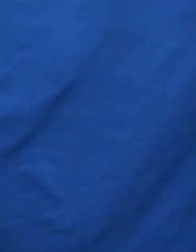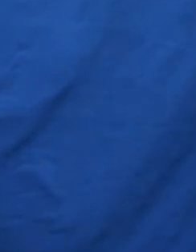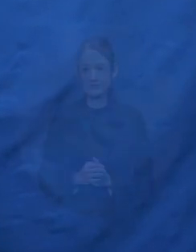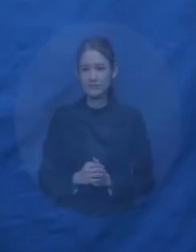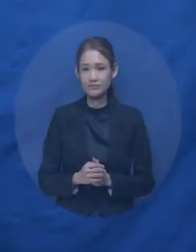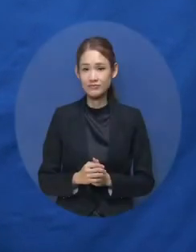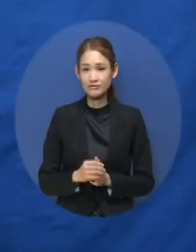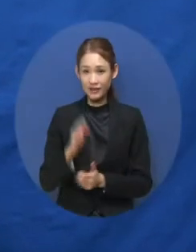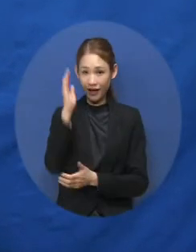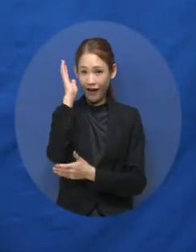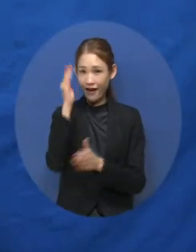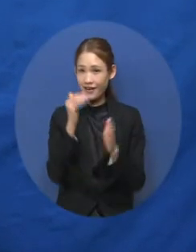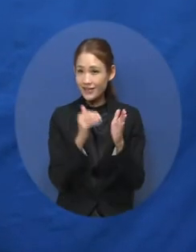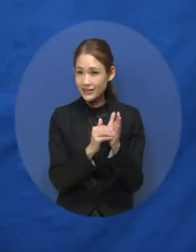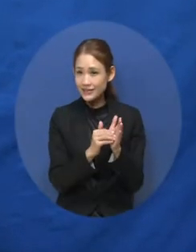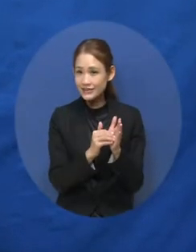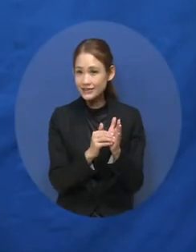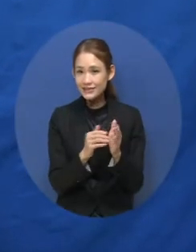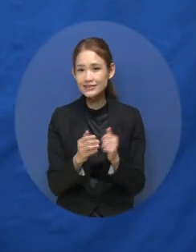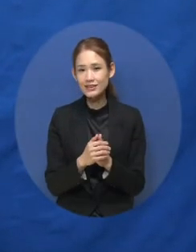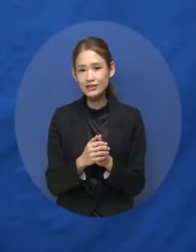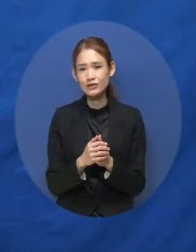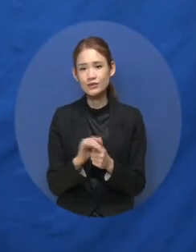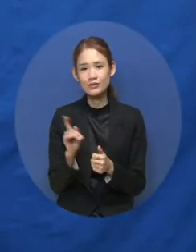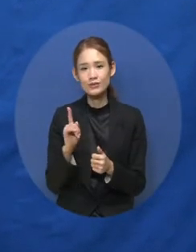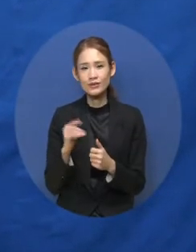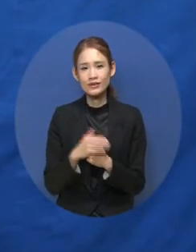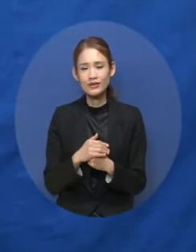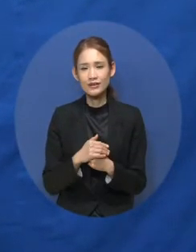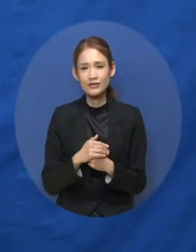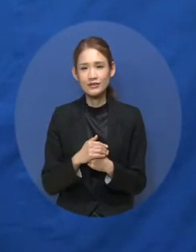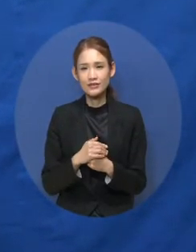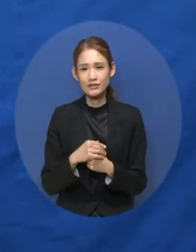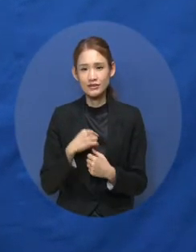이제 강의가 끝나셨나 봐요. 네. 아주 뭔가